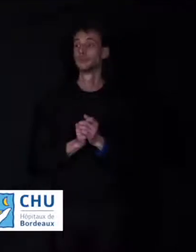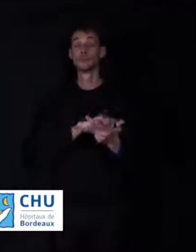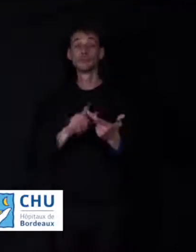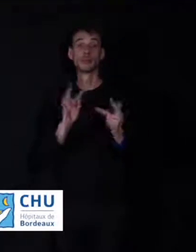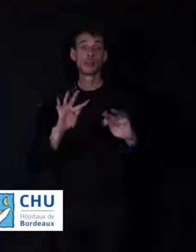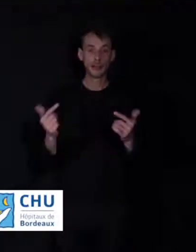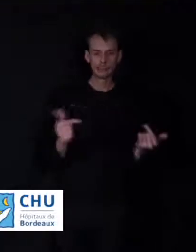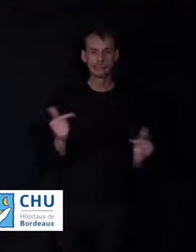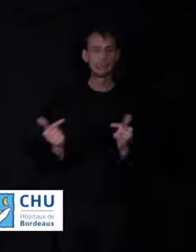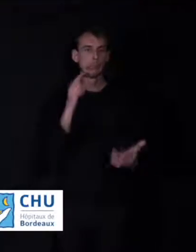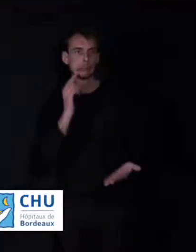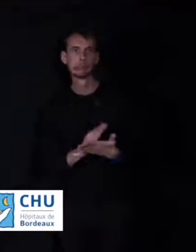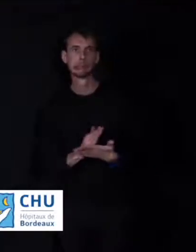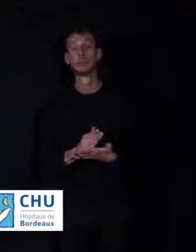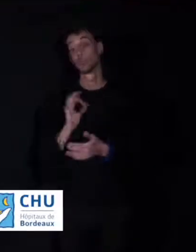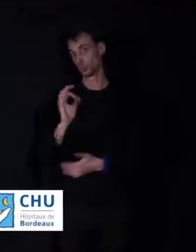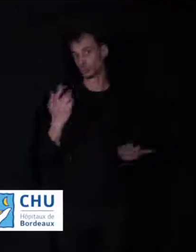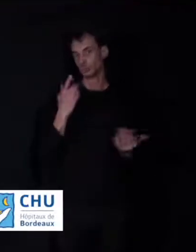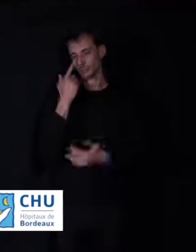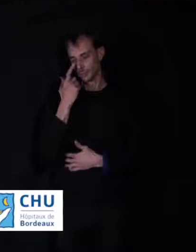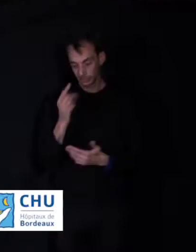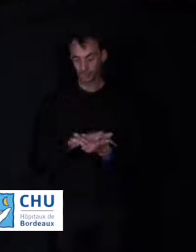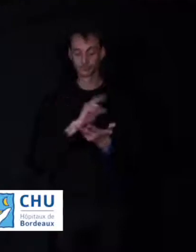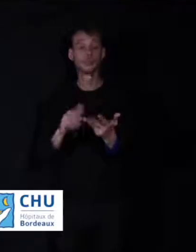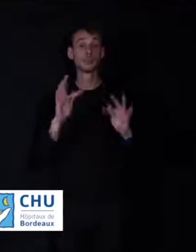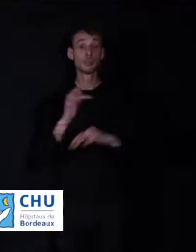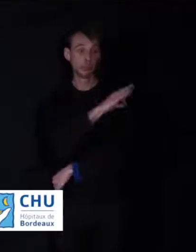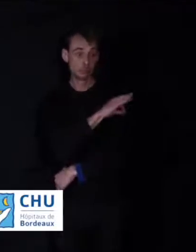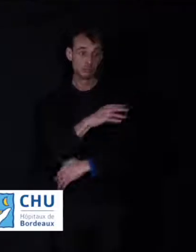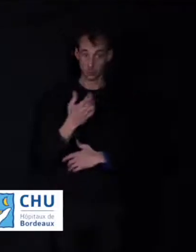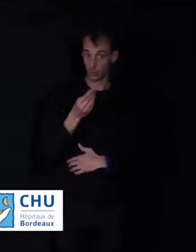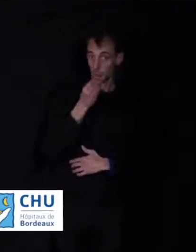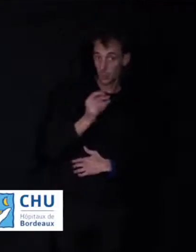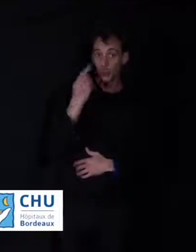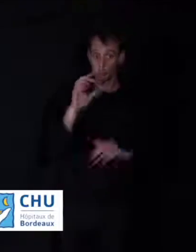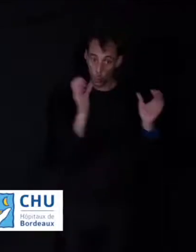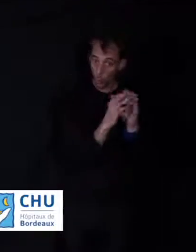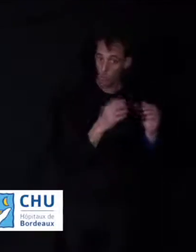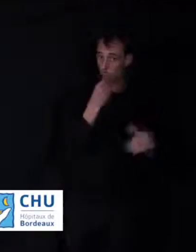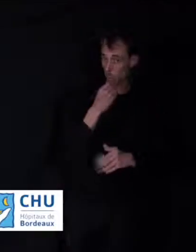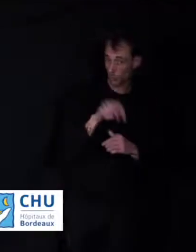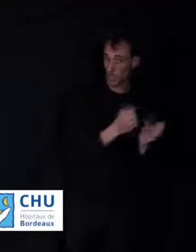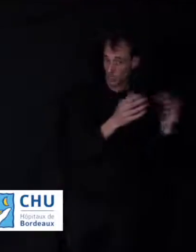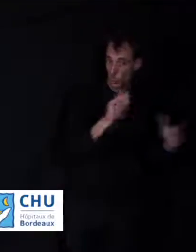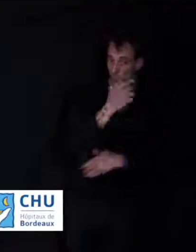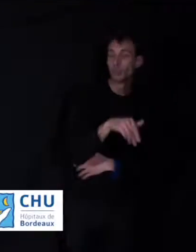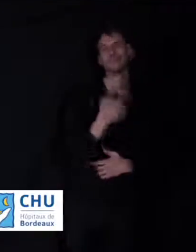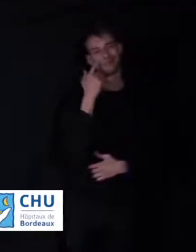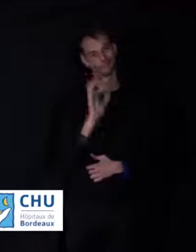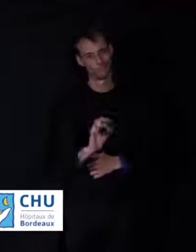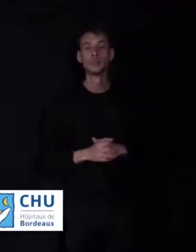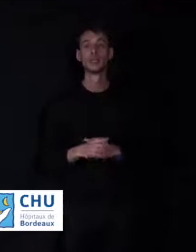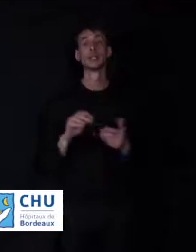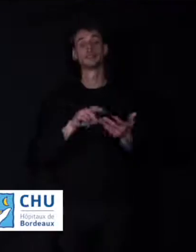Le caractère collectif de la vaccination, l'hésitation vaccinale, j'en ai parlé, et le mot-clé, là aussi, c'est